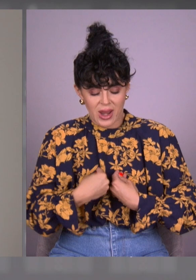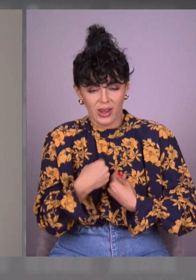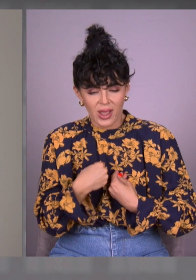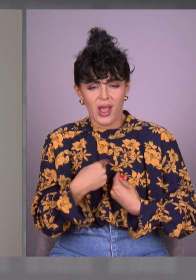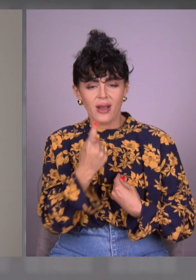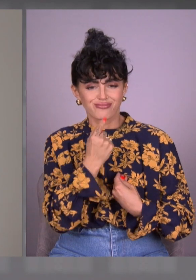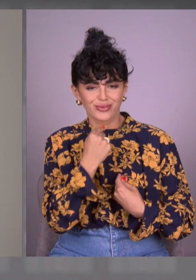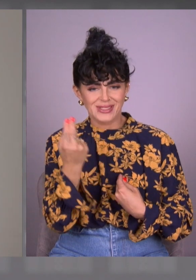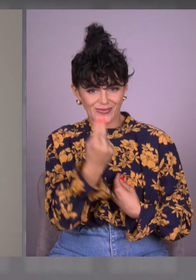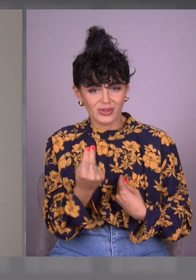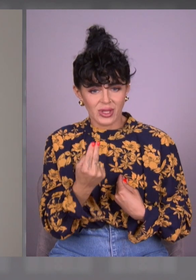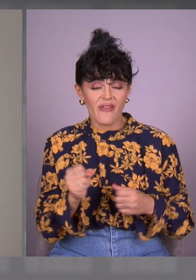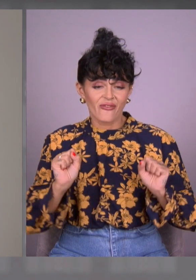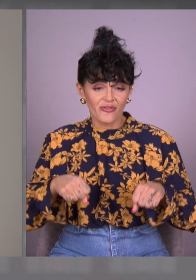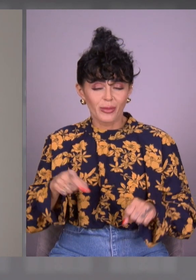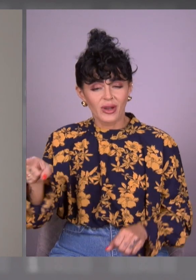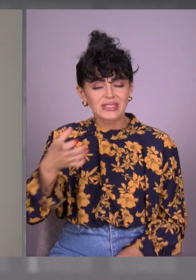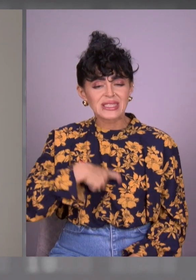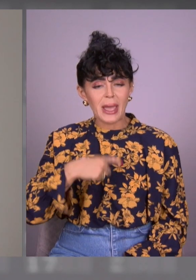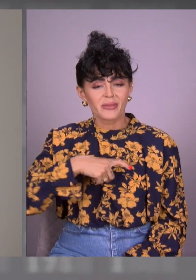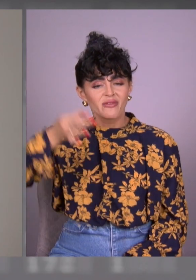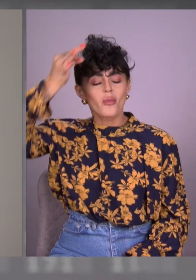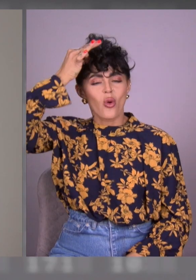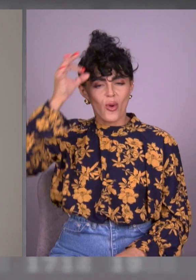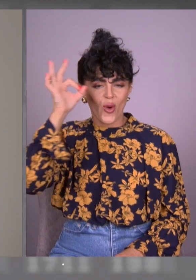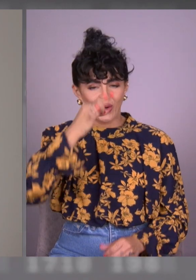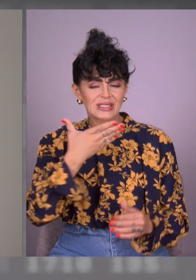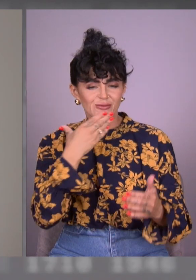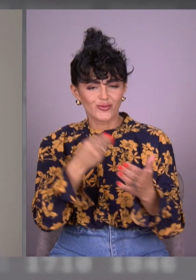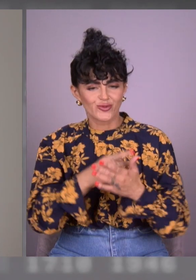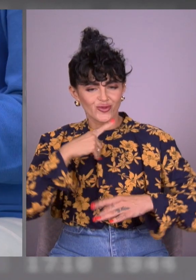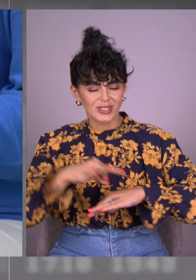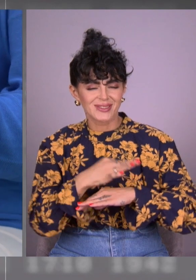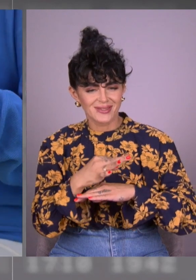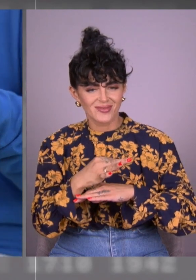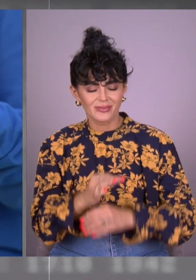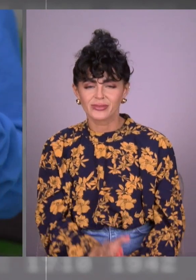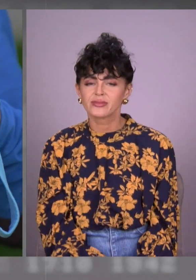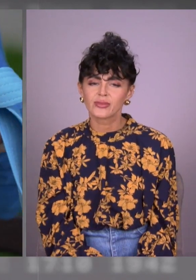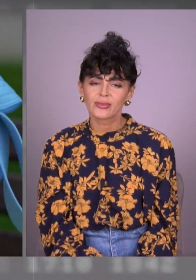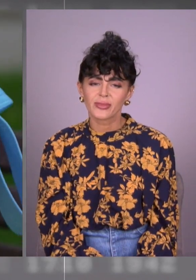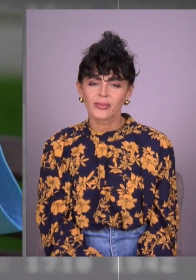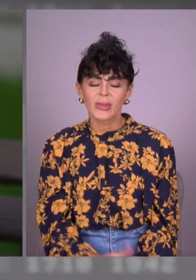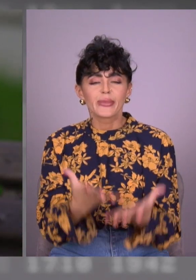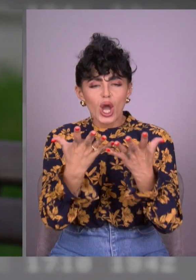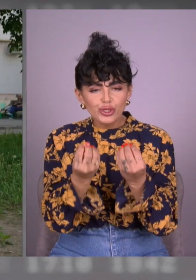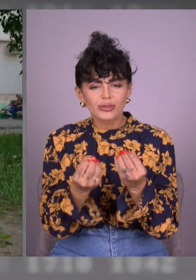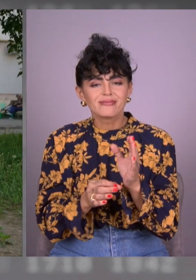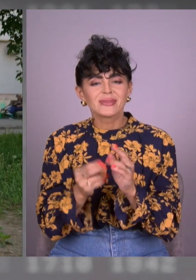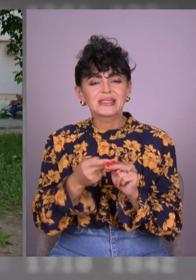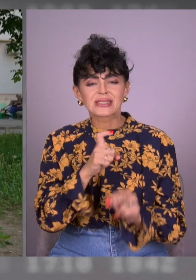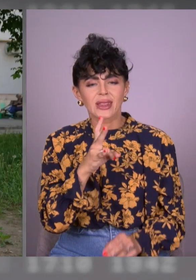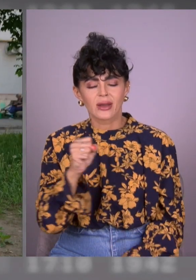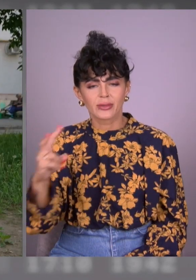кольору, то звичайно, що перше, про кого він згадає, це я. Так, і ще натяки. Це